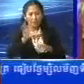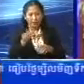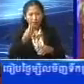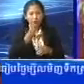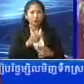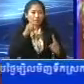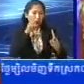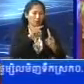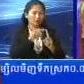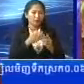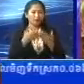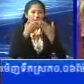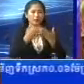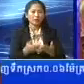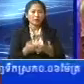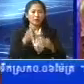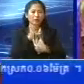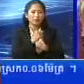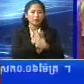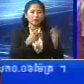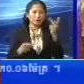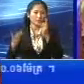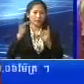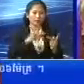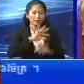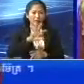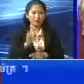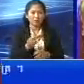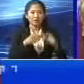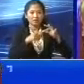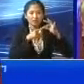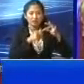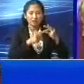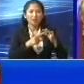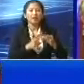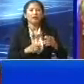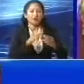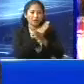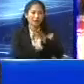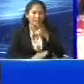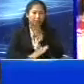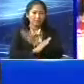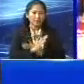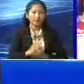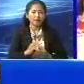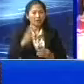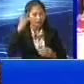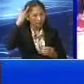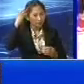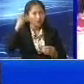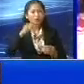ក្នុងគុលបំណងបង្កើនការងារធ្វើដល់ប្រជាពលរដ្ឋកម្ពុជាជាពិសេសគឺដល់ជនពិការលោកពូមីអូយ៉ា